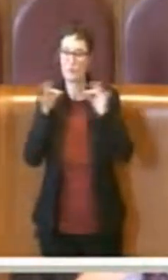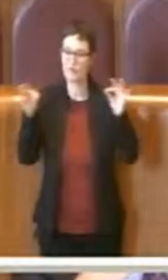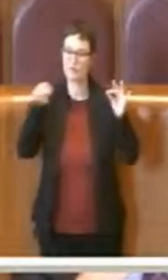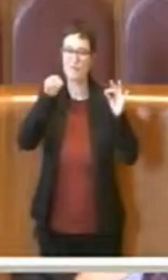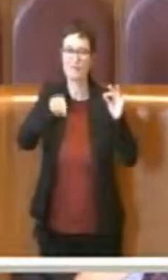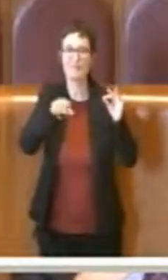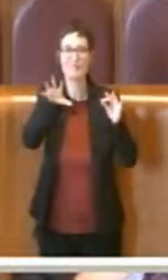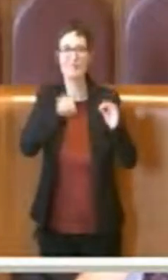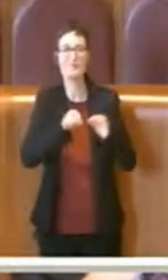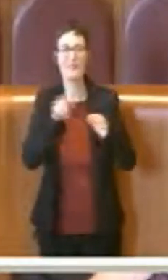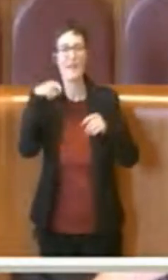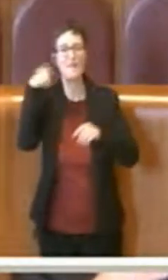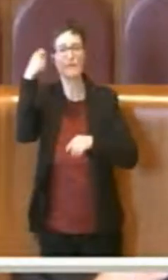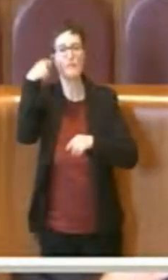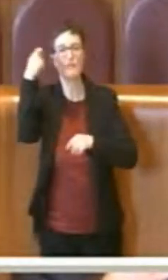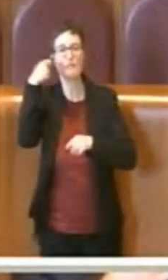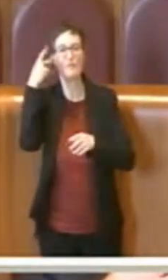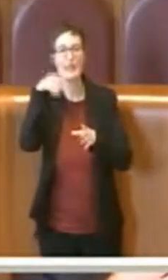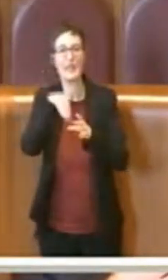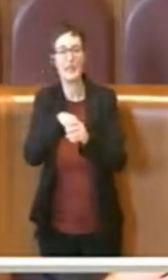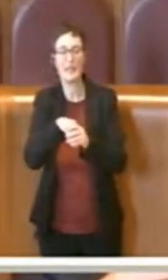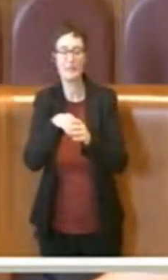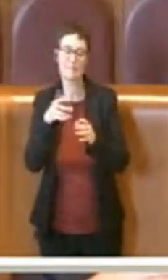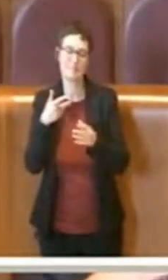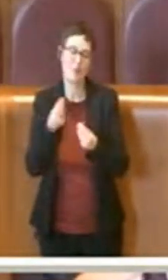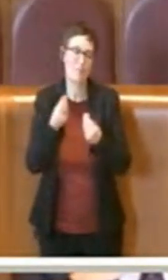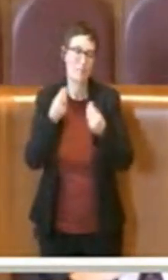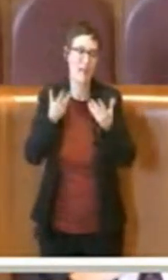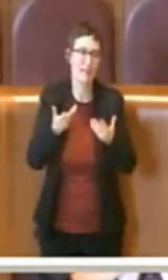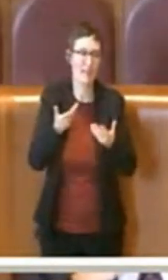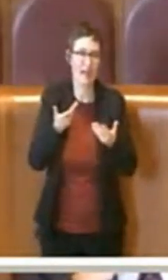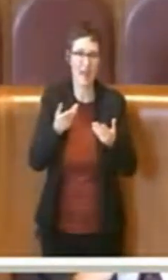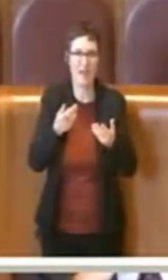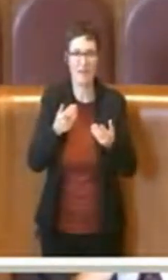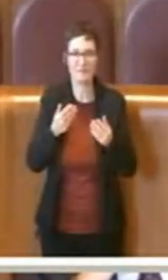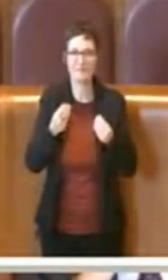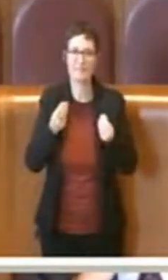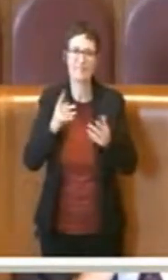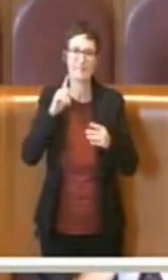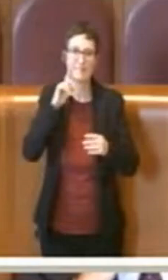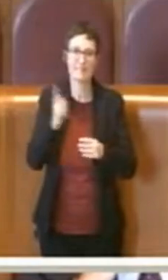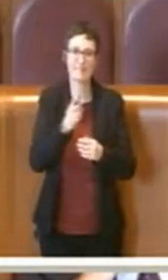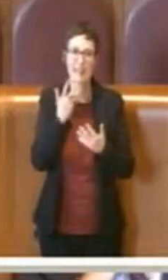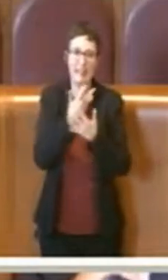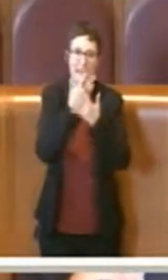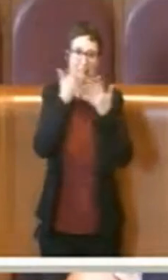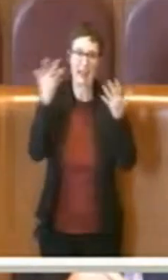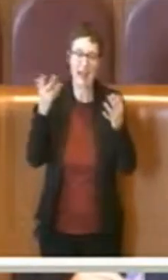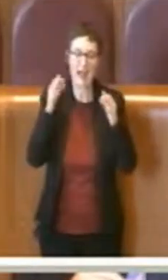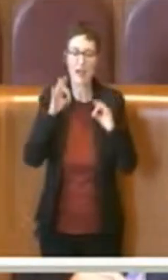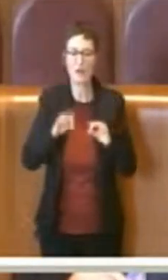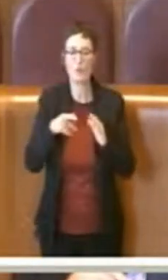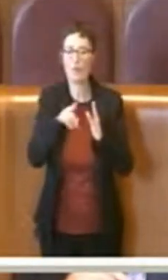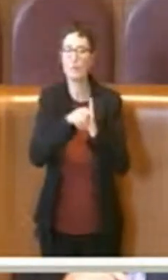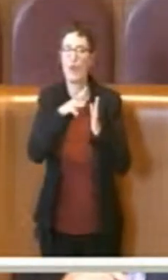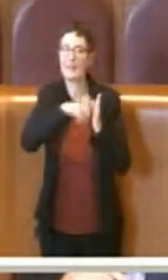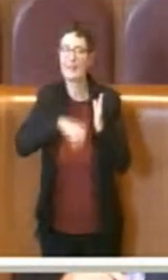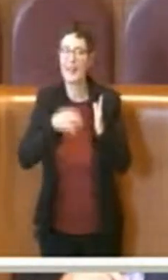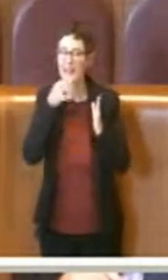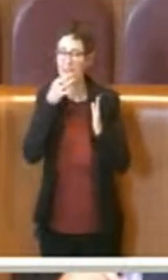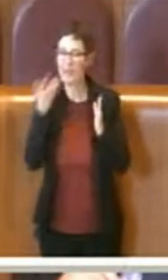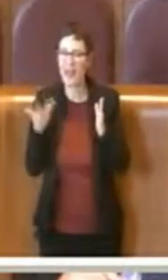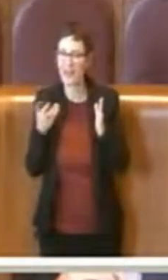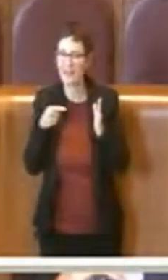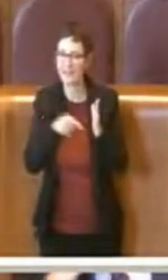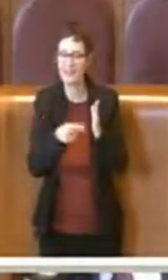per anche spiegare un po' il senso che vogliamo dare anche a questa delibera, che magari alle volte quando